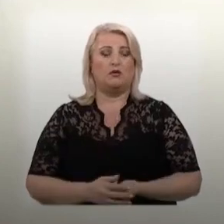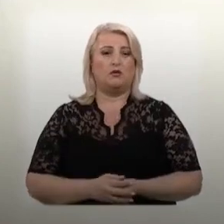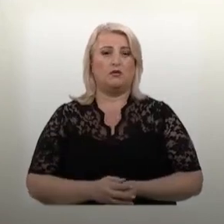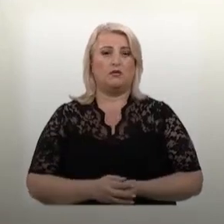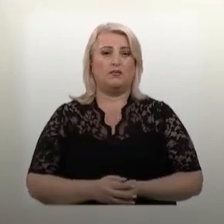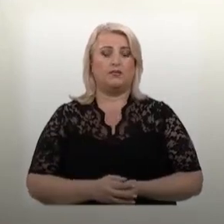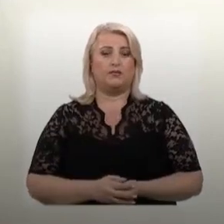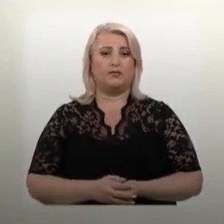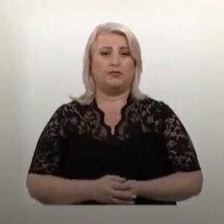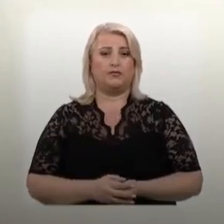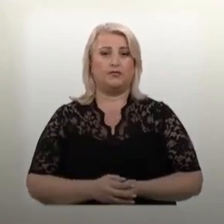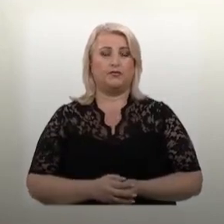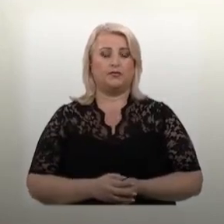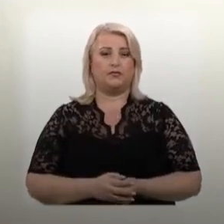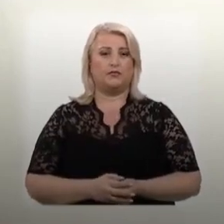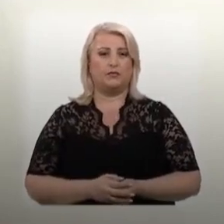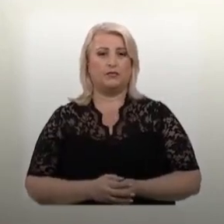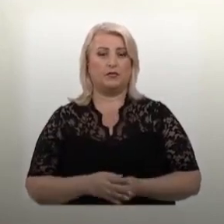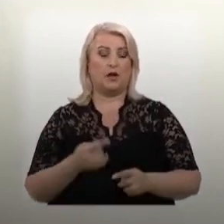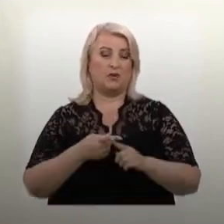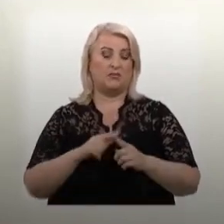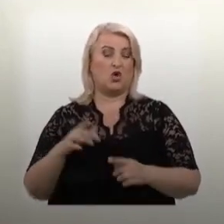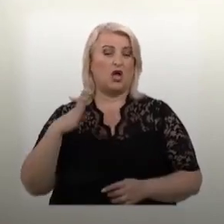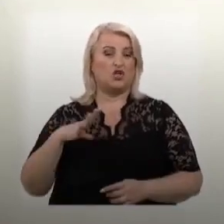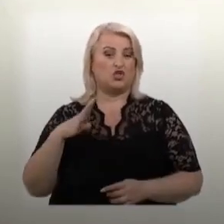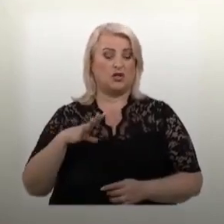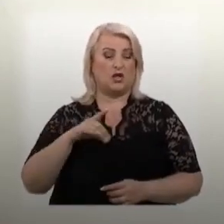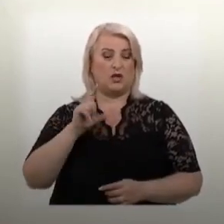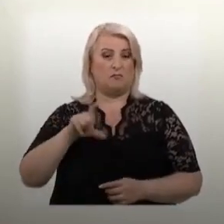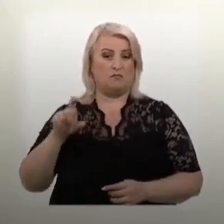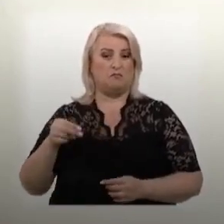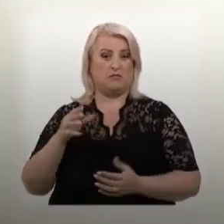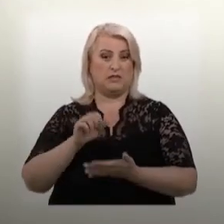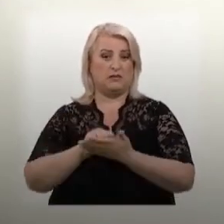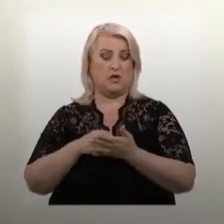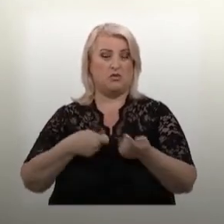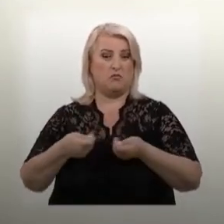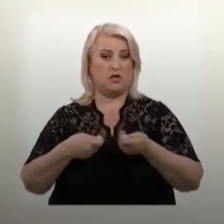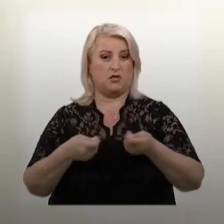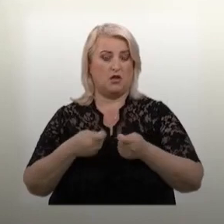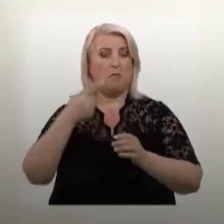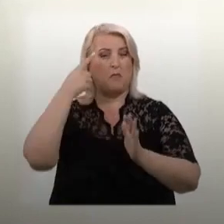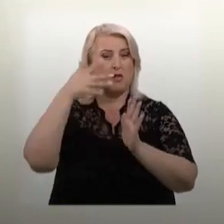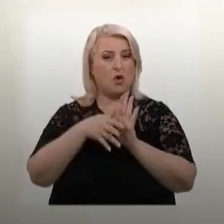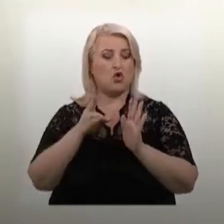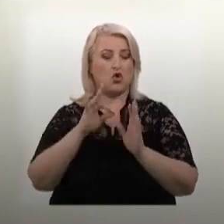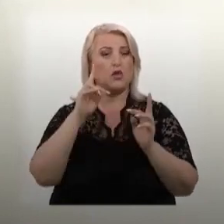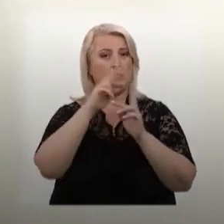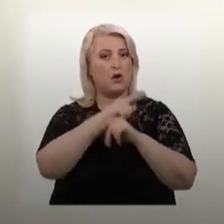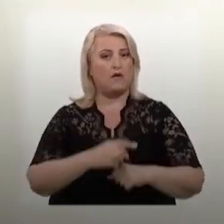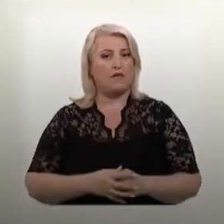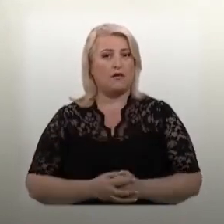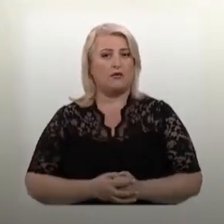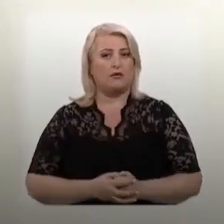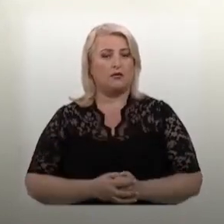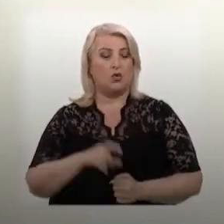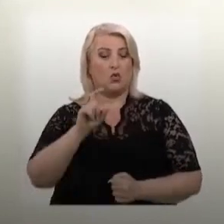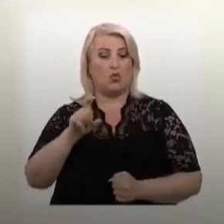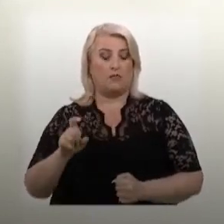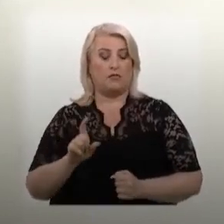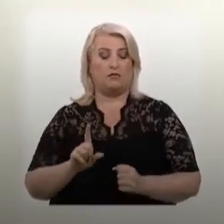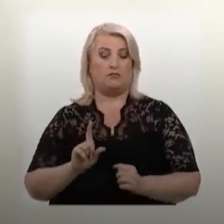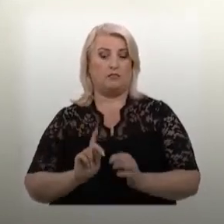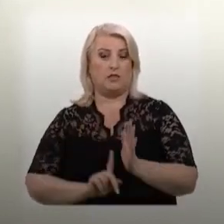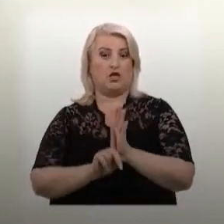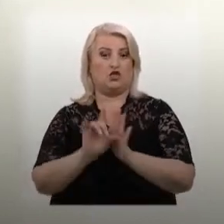dat așteptarea antreprenorilor este înțeleasă chiar dacă nu este corectă mami vin în marketing